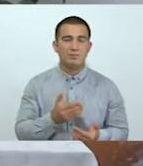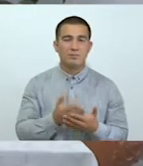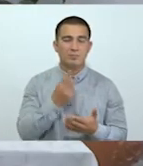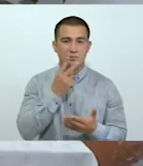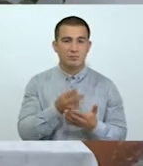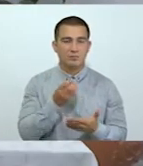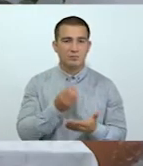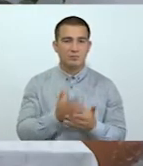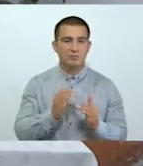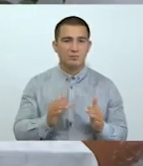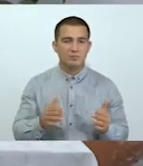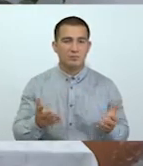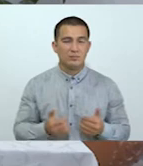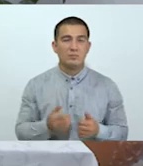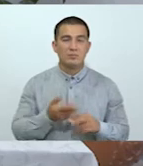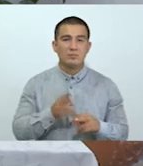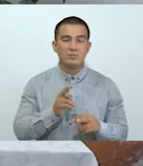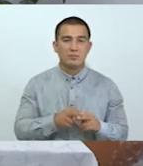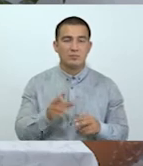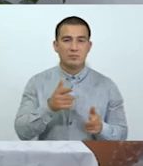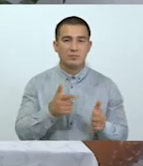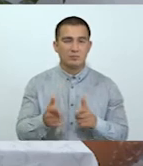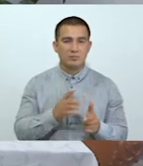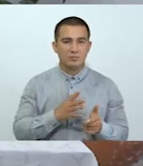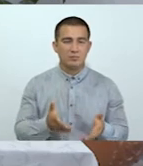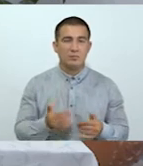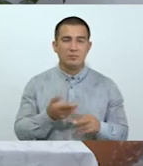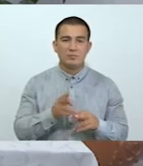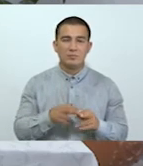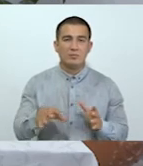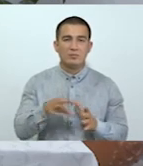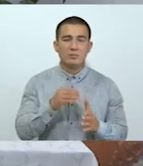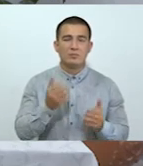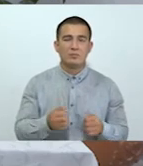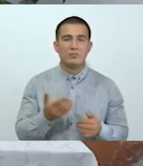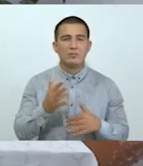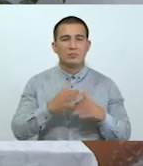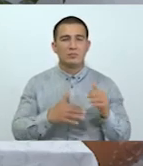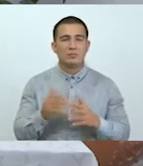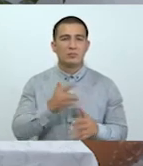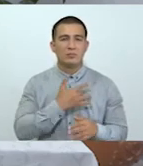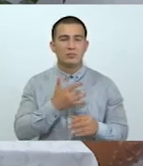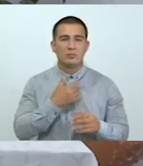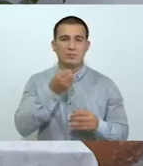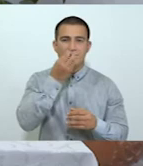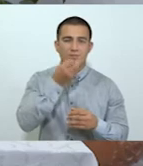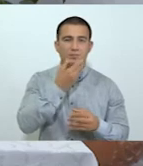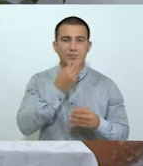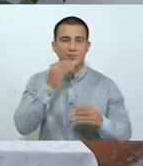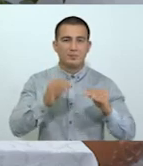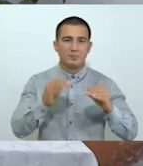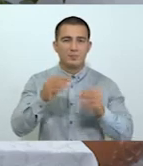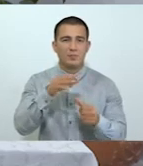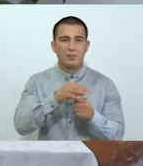o'quvchilar, tayyorlab olgan pitsamiz pishib chiqdi. Demak, buni ustini bezatish sizlar o'zingizlarga havola.